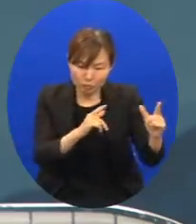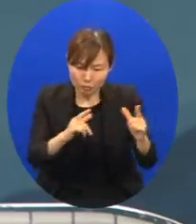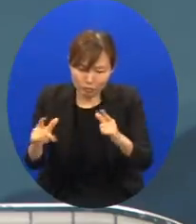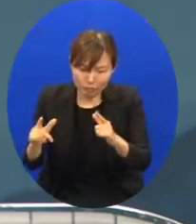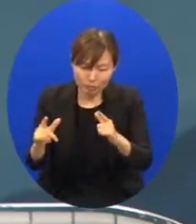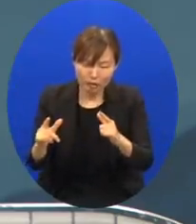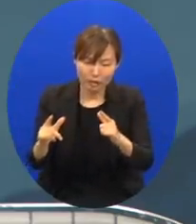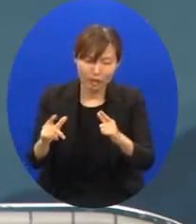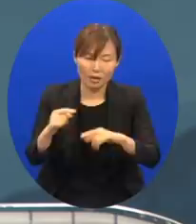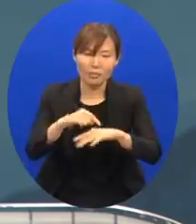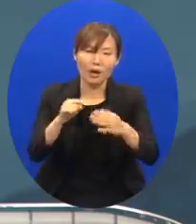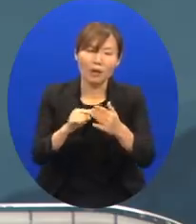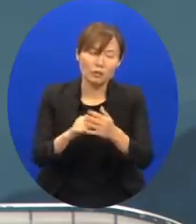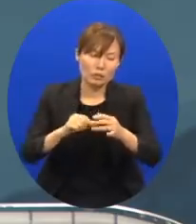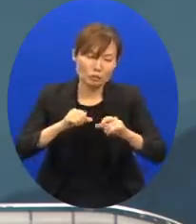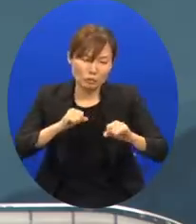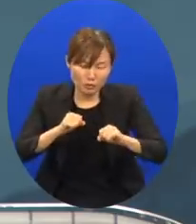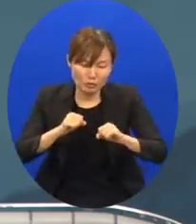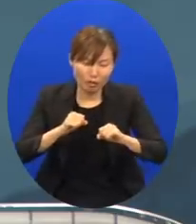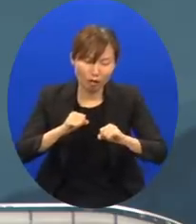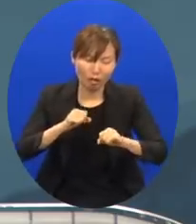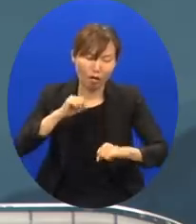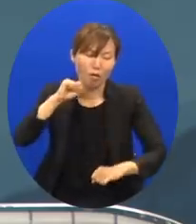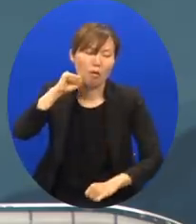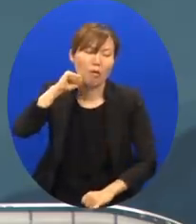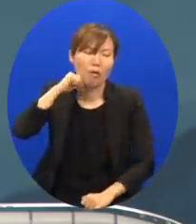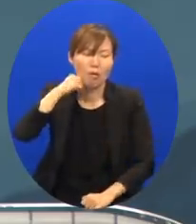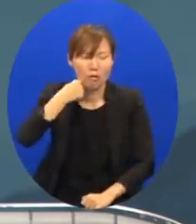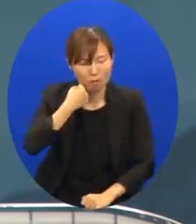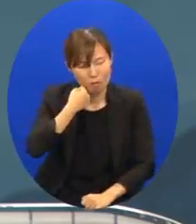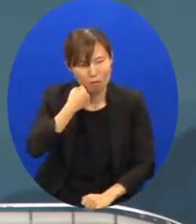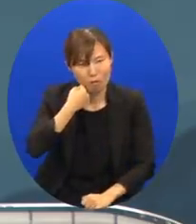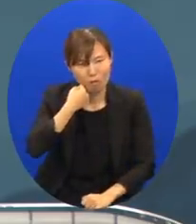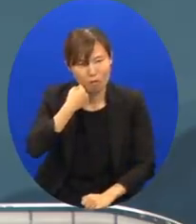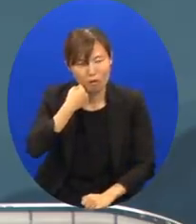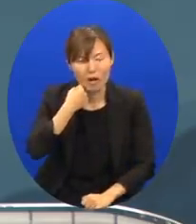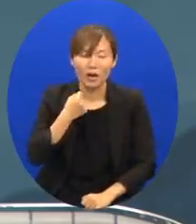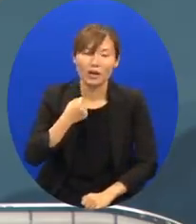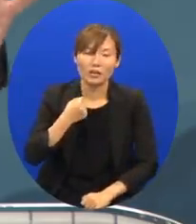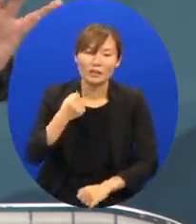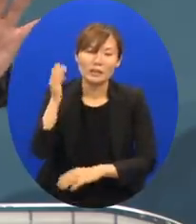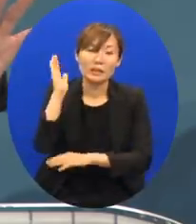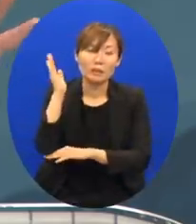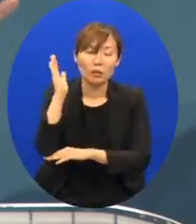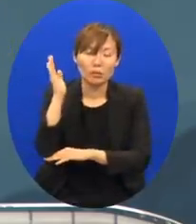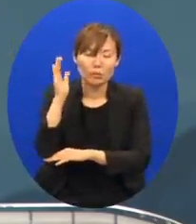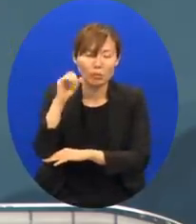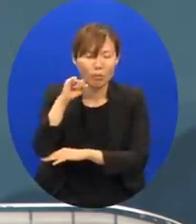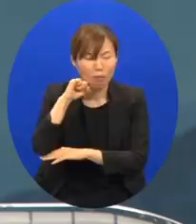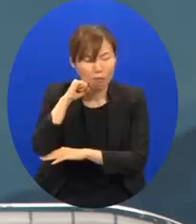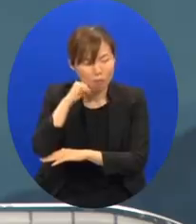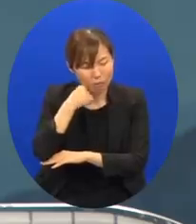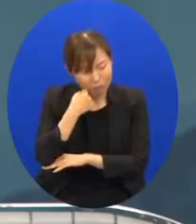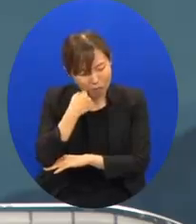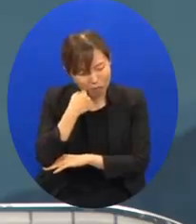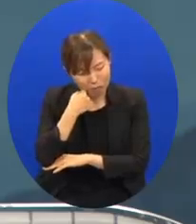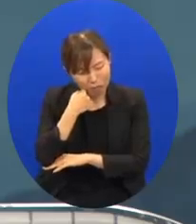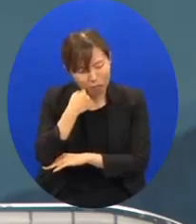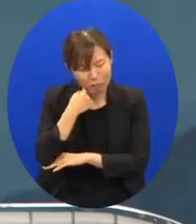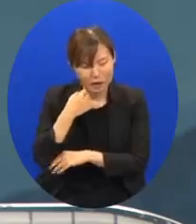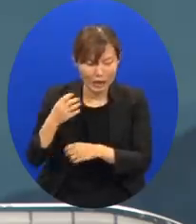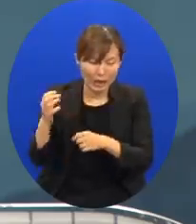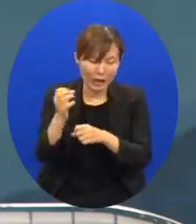없었구나 어떻게 하면 도대체 설교를 제대로 할 수 있을까 설교는 저에게 무거운 짐이 고 아주